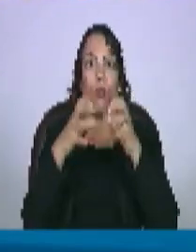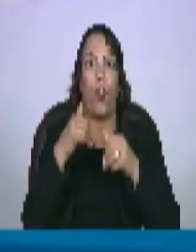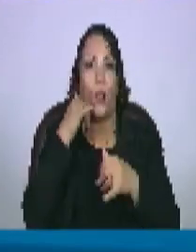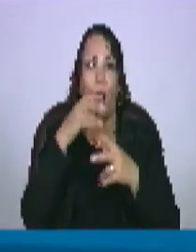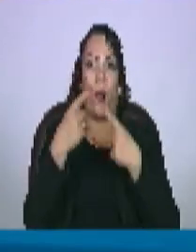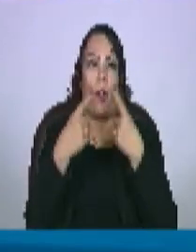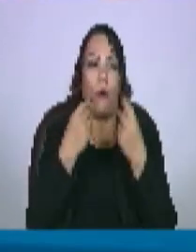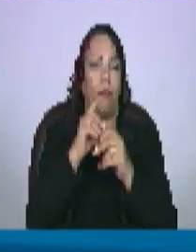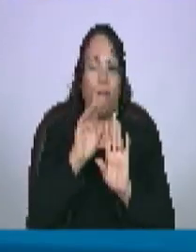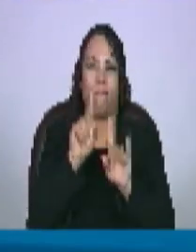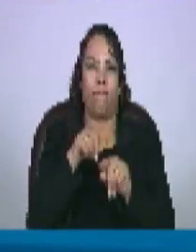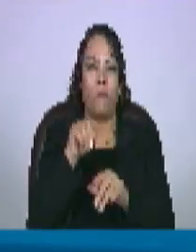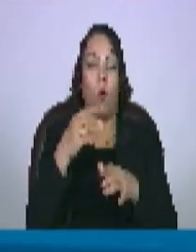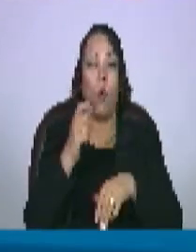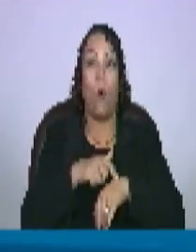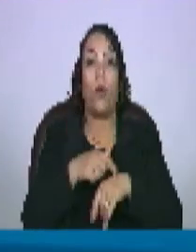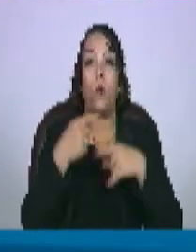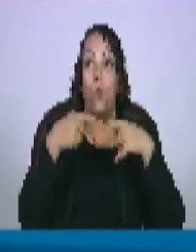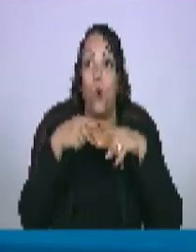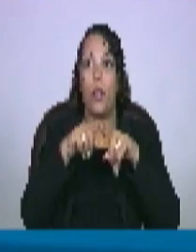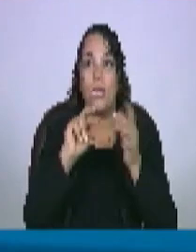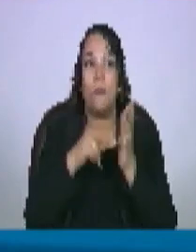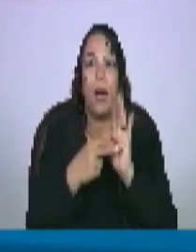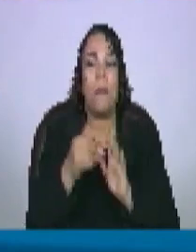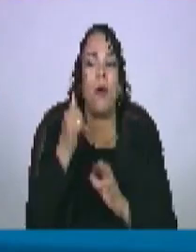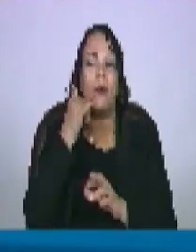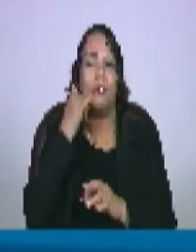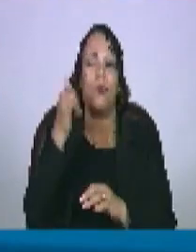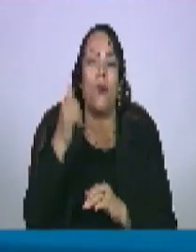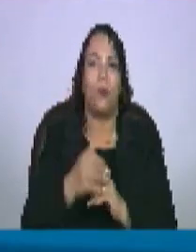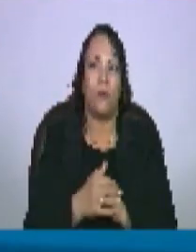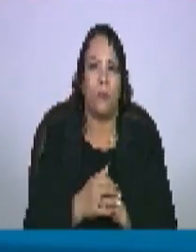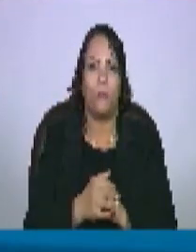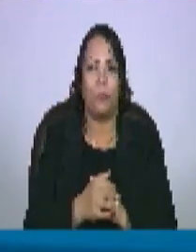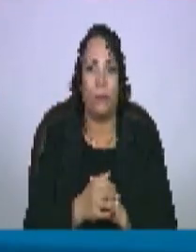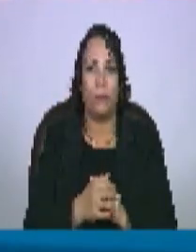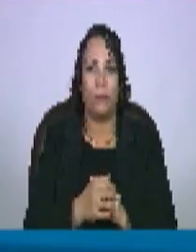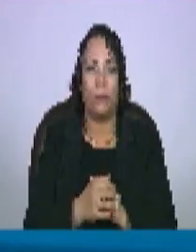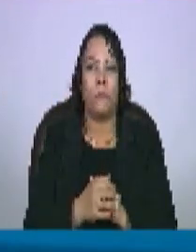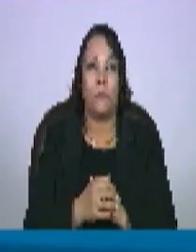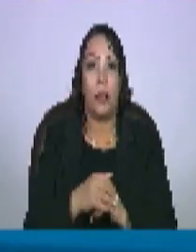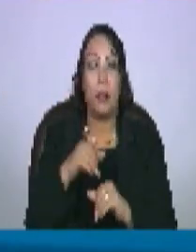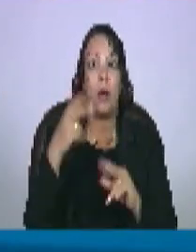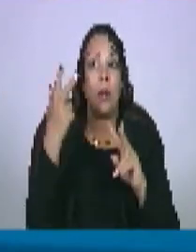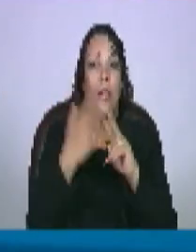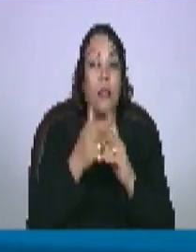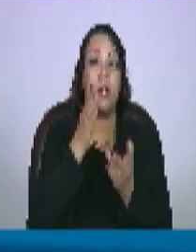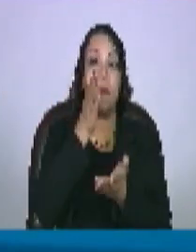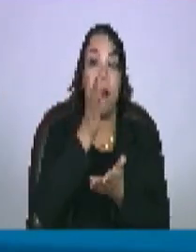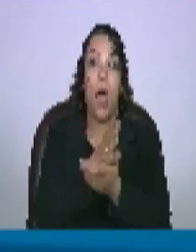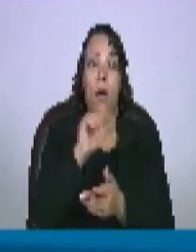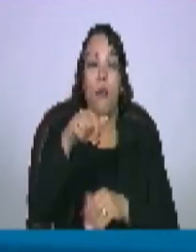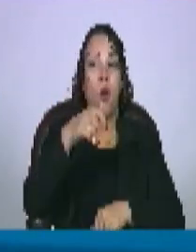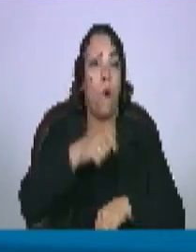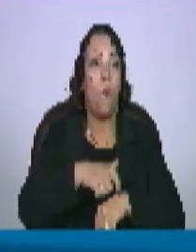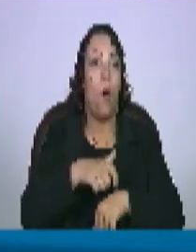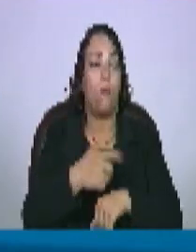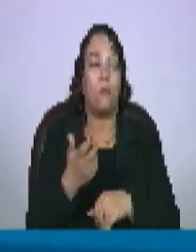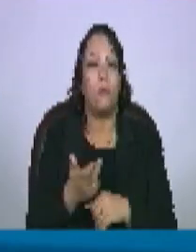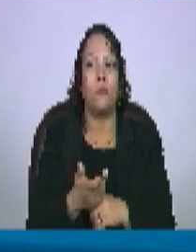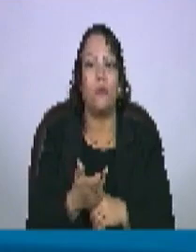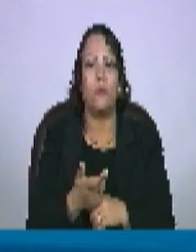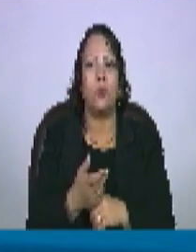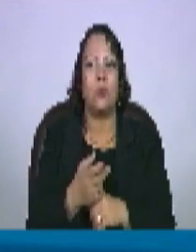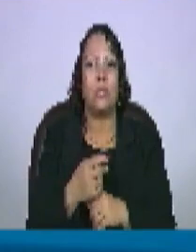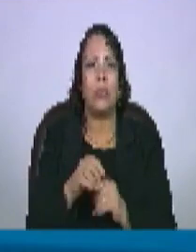وتعيد اختار الوقت المناسب ان انت تعمل اتصال الناس من حقها يبقى عندها اوقات يعني